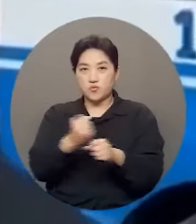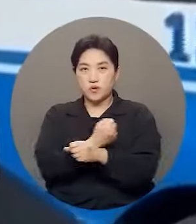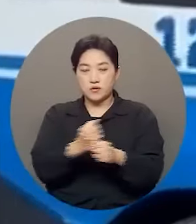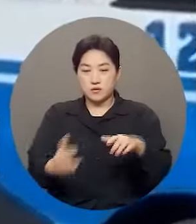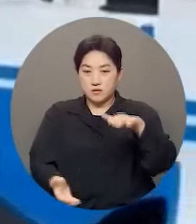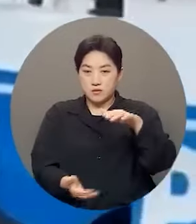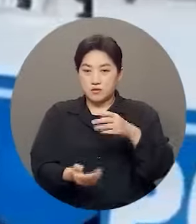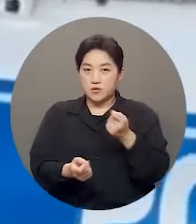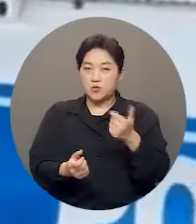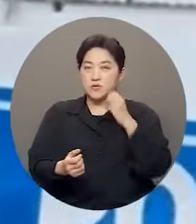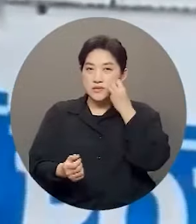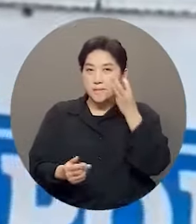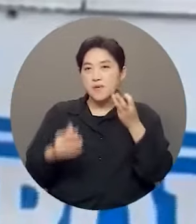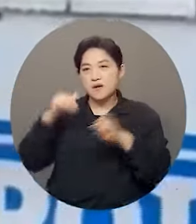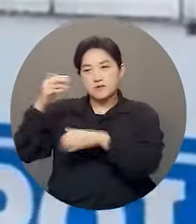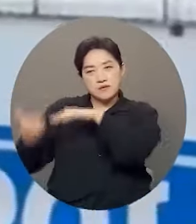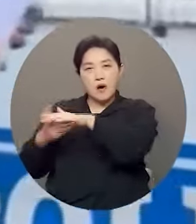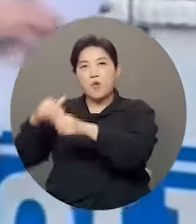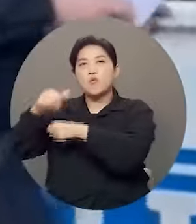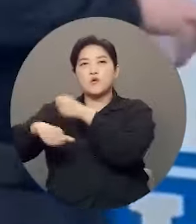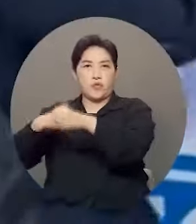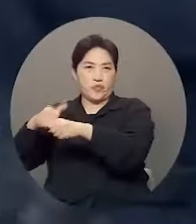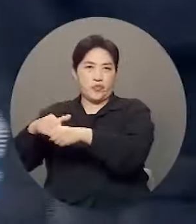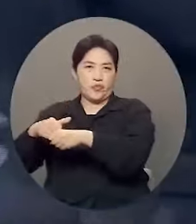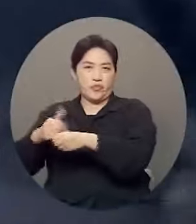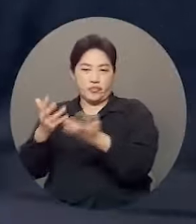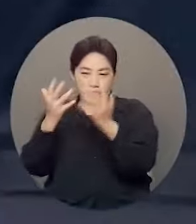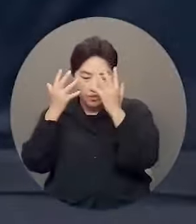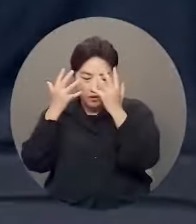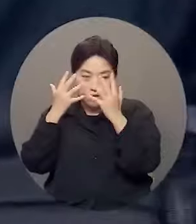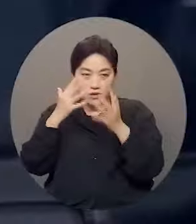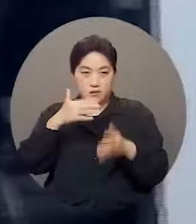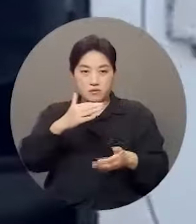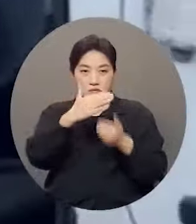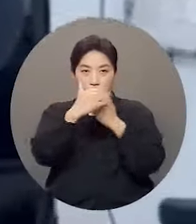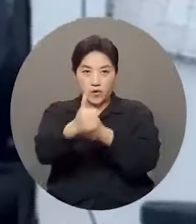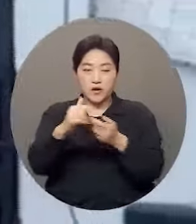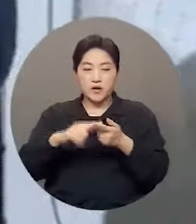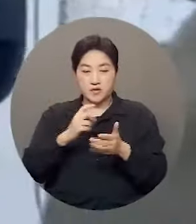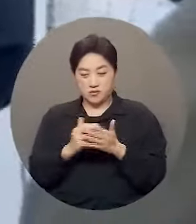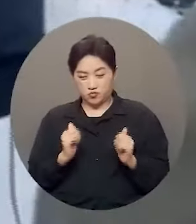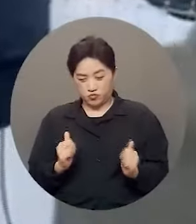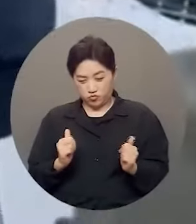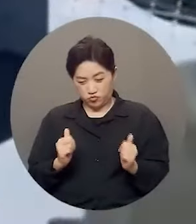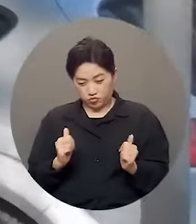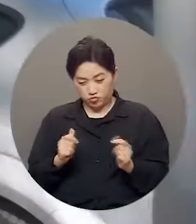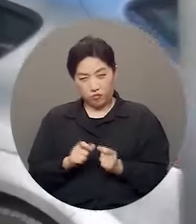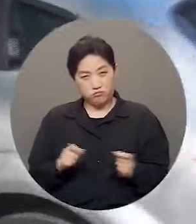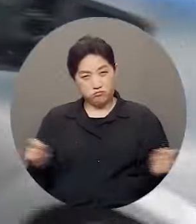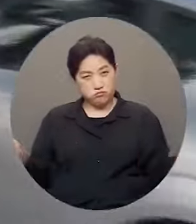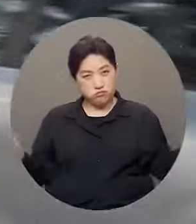최대 5년의 징역형이 처해질 수 있는 데다 이후 송환 관련 심리도 장기간